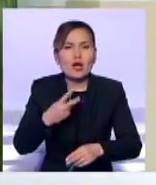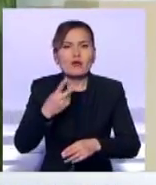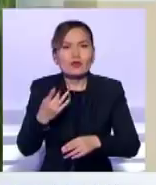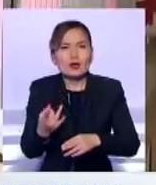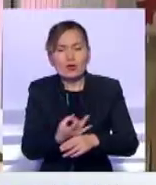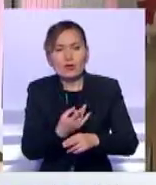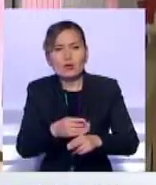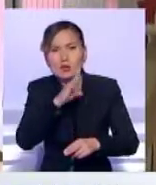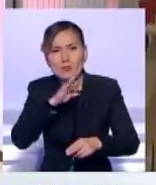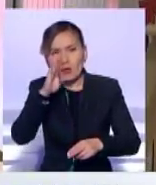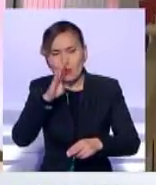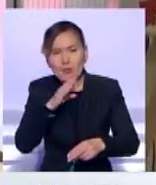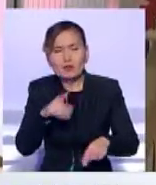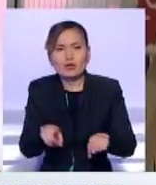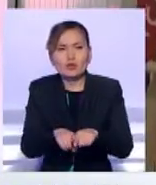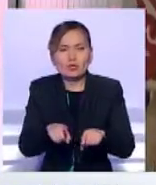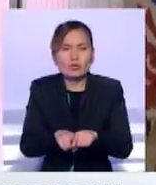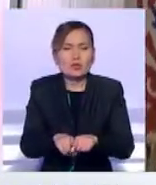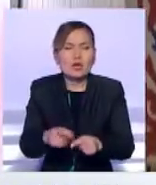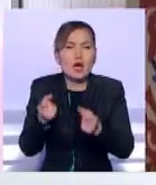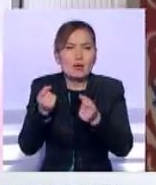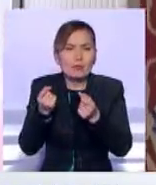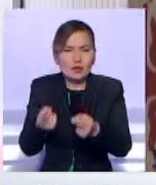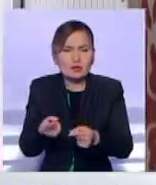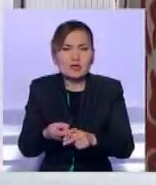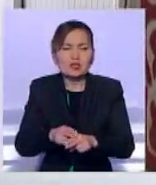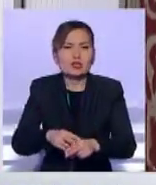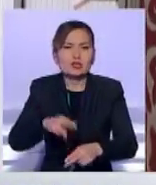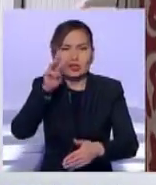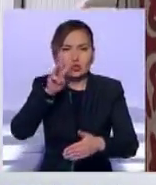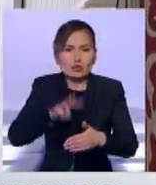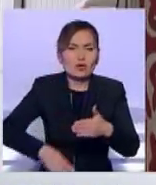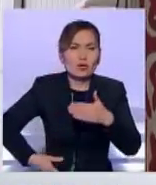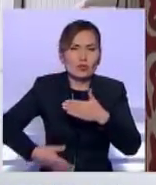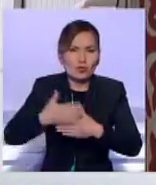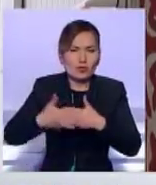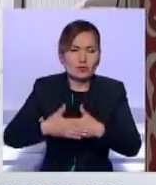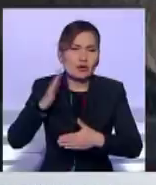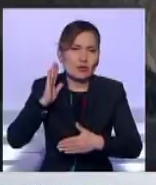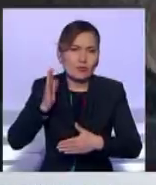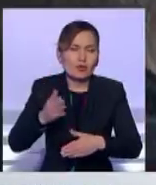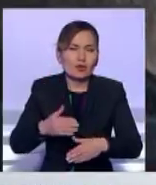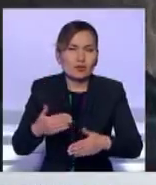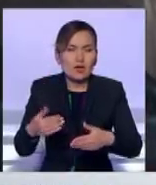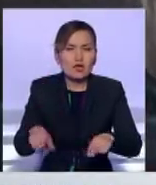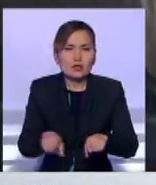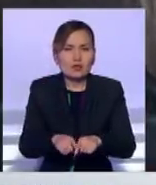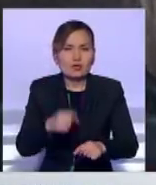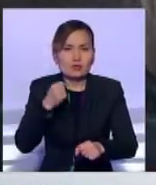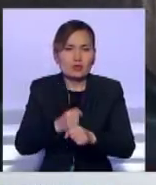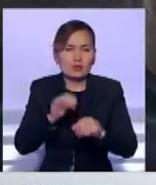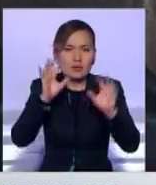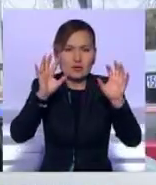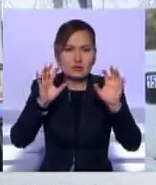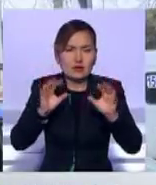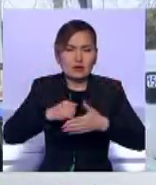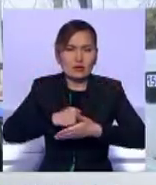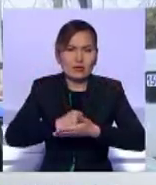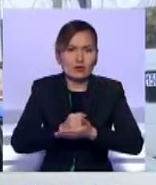өткізуге талпынса, сәйкесінше айыппұл көлемі де ұлғаяды. Сондай-ақ темір торда жазасын өтеу шарттары да қарастырылмақ.